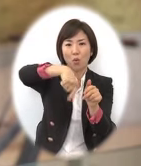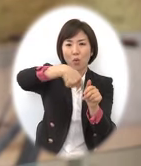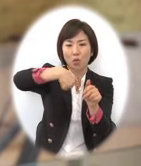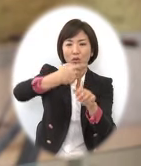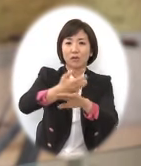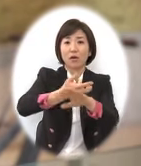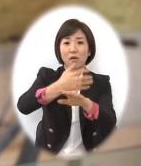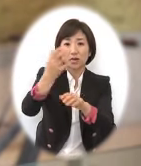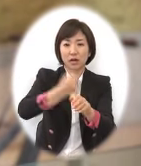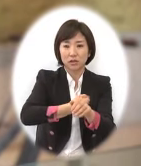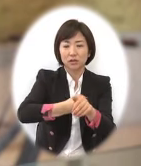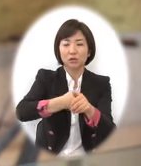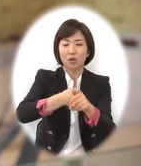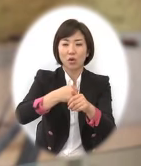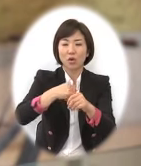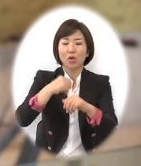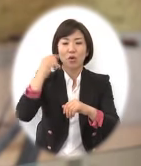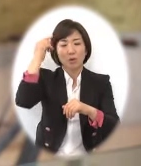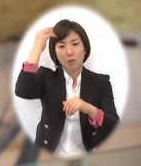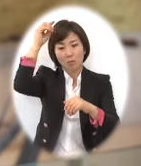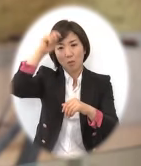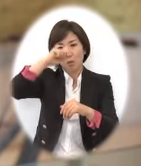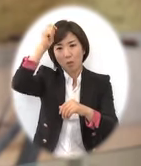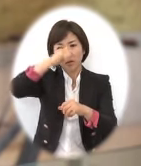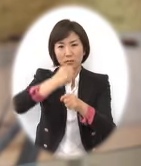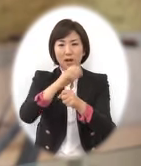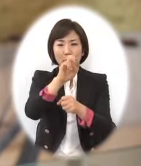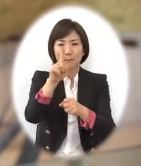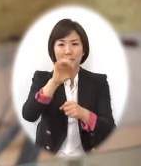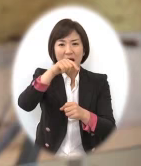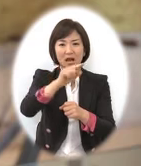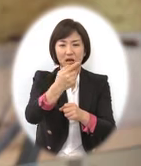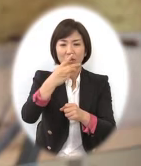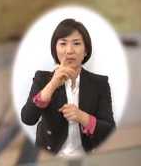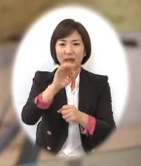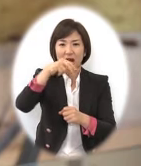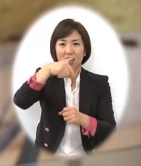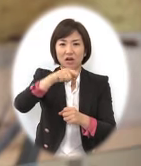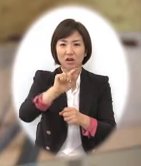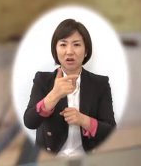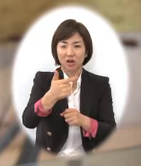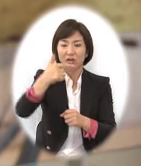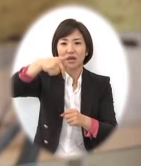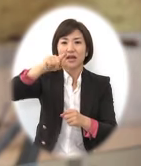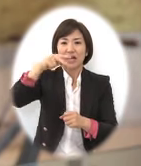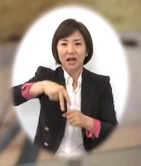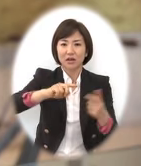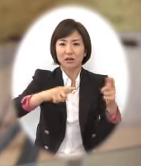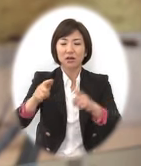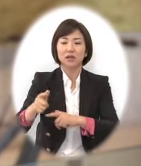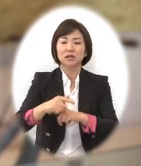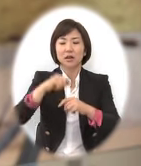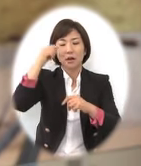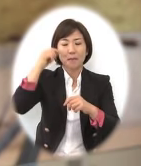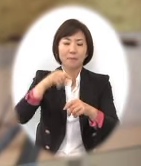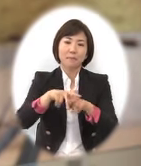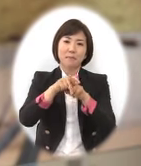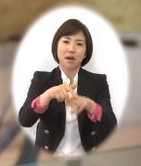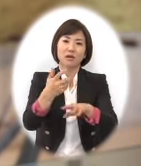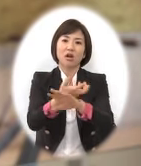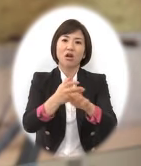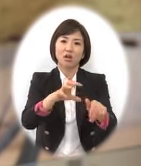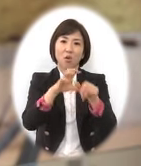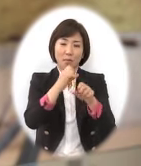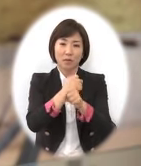가지고 모자를 겼는데 사용을 했습니다. 망건, 탄건, 갓 등도 이제 말의 털로 이용해서 했고요.